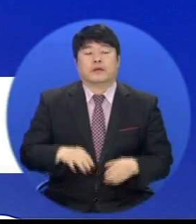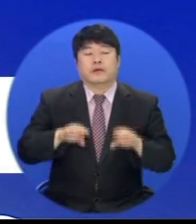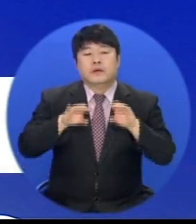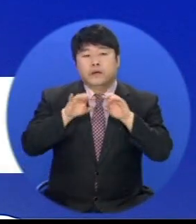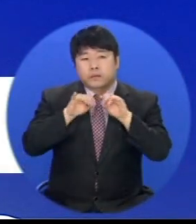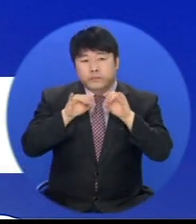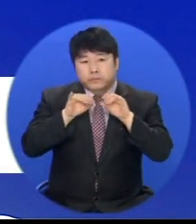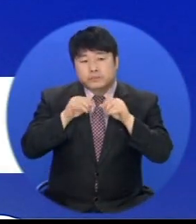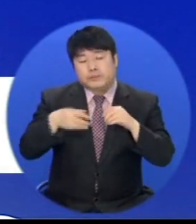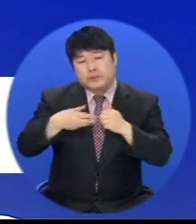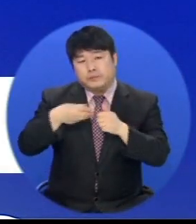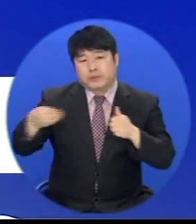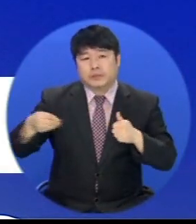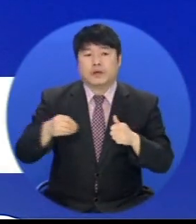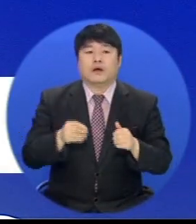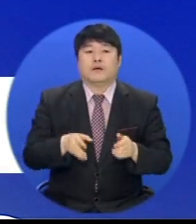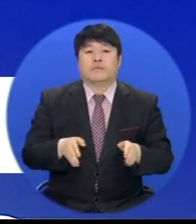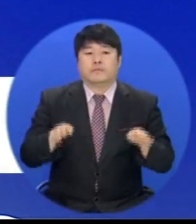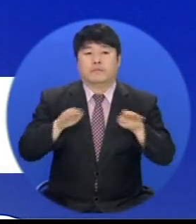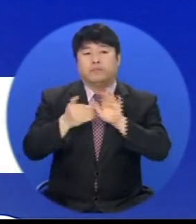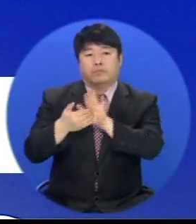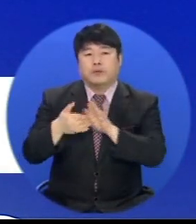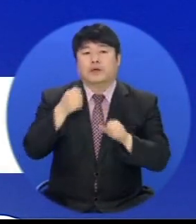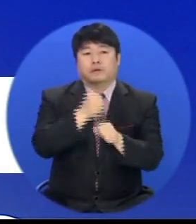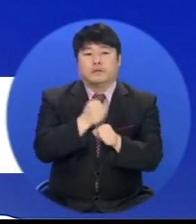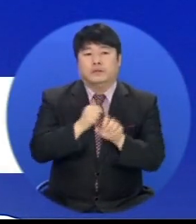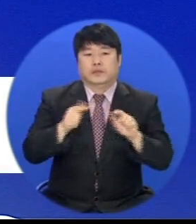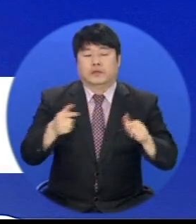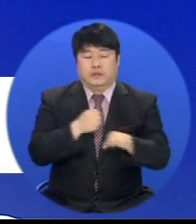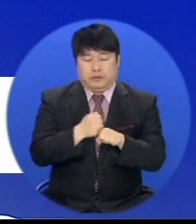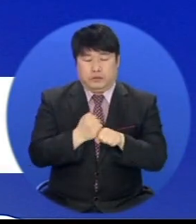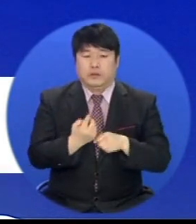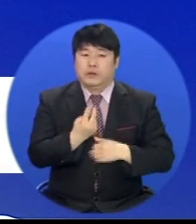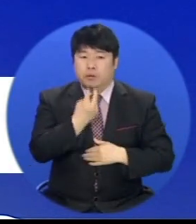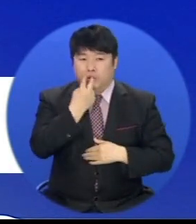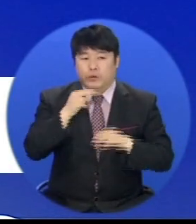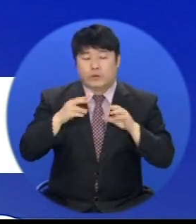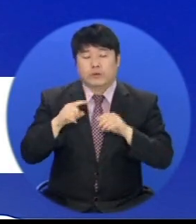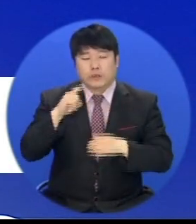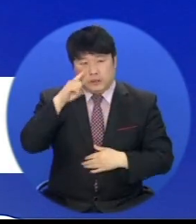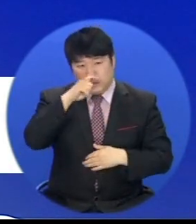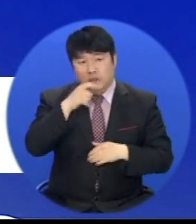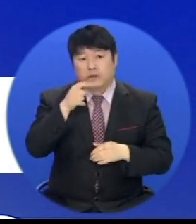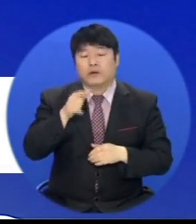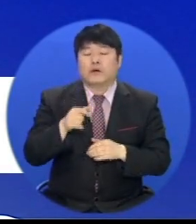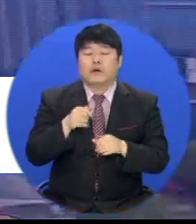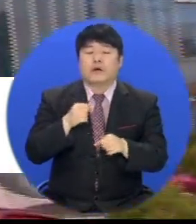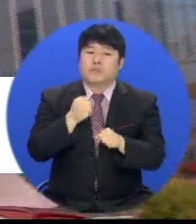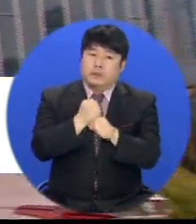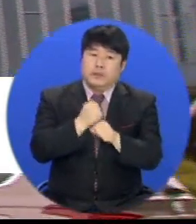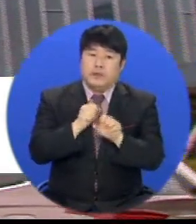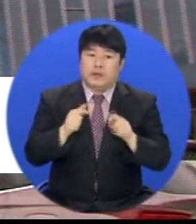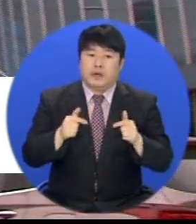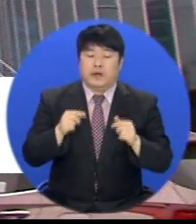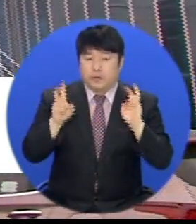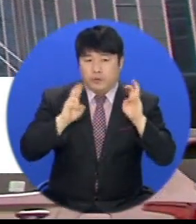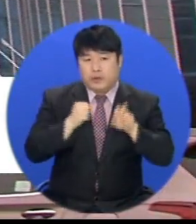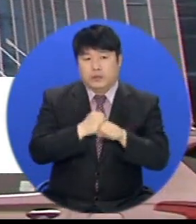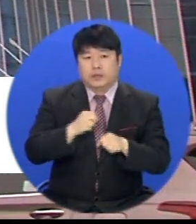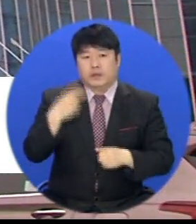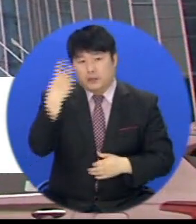미세먼지 배출 방지 시설을 설치하지 않는 등 대기오염 물질을 적절하게 처리하지 않은 업체가 단속에